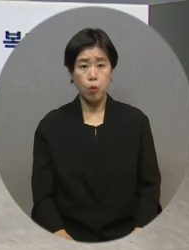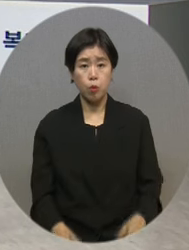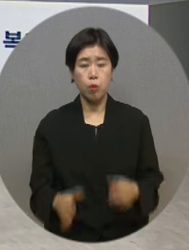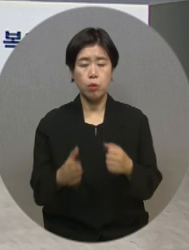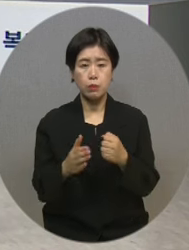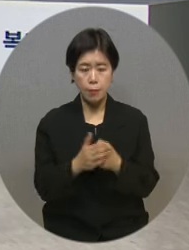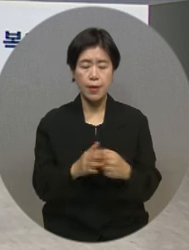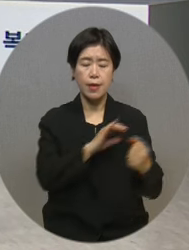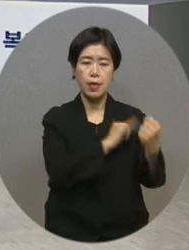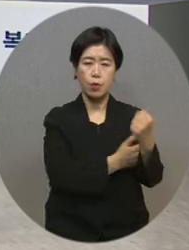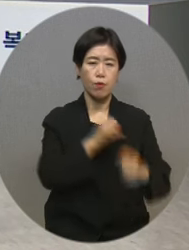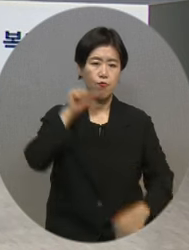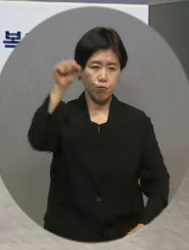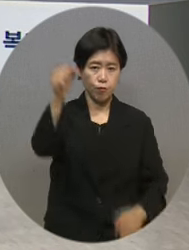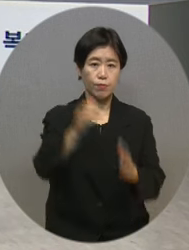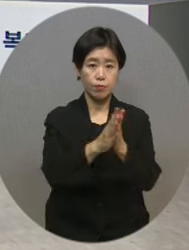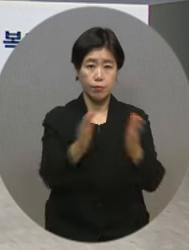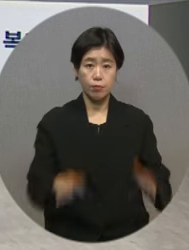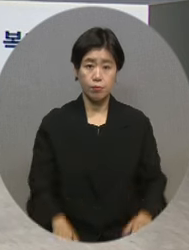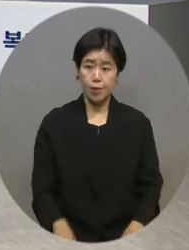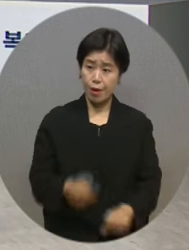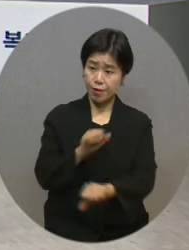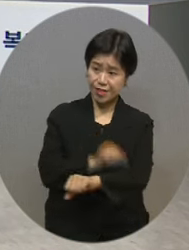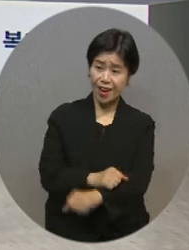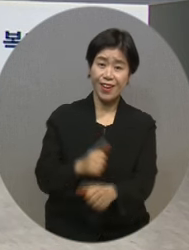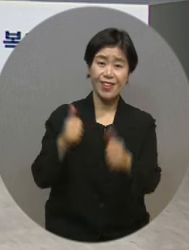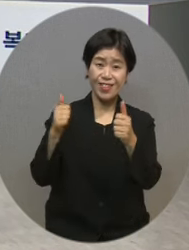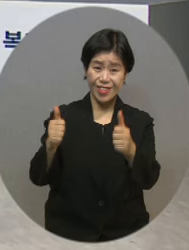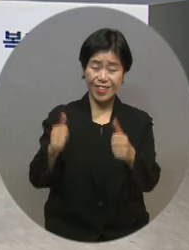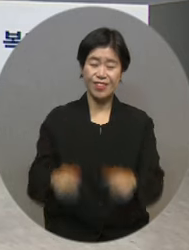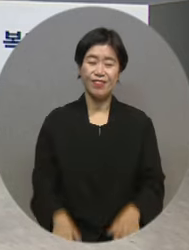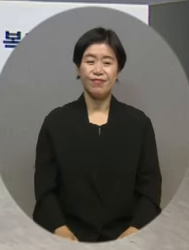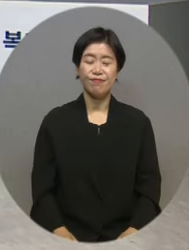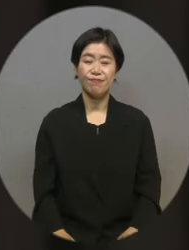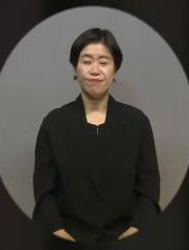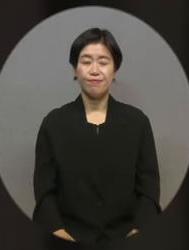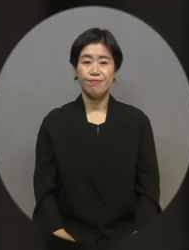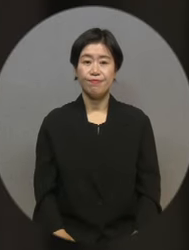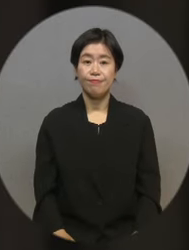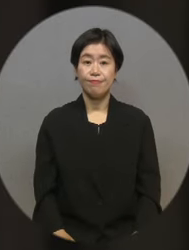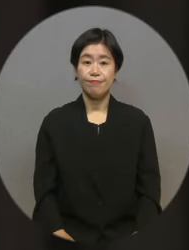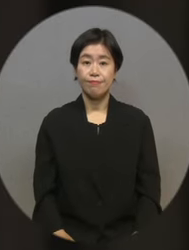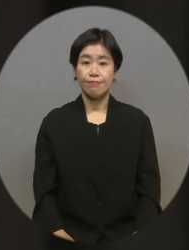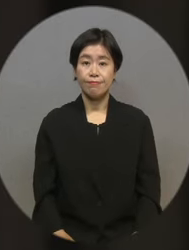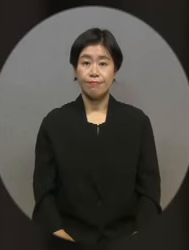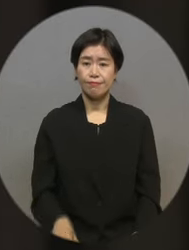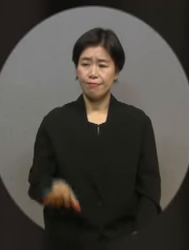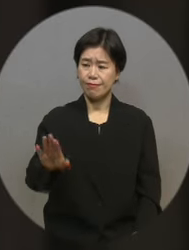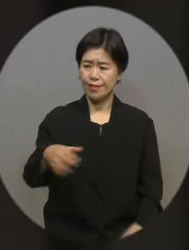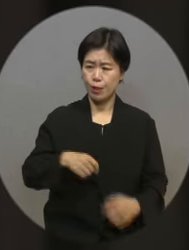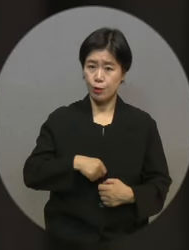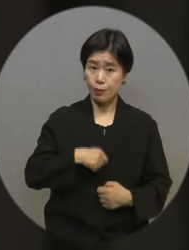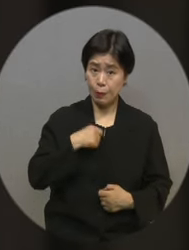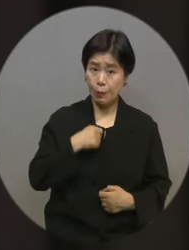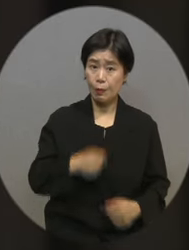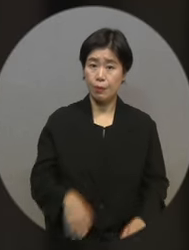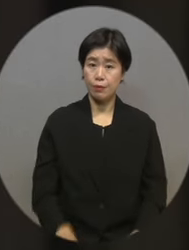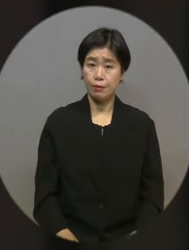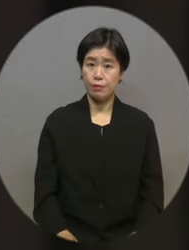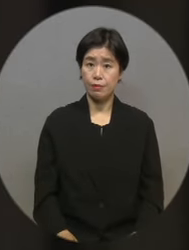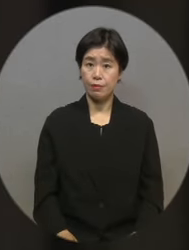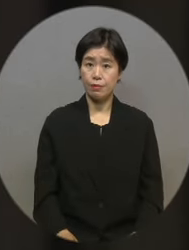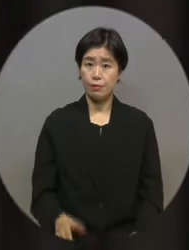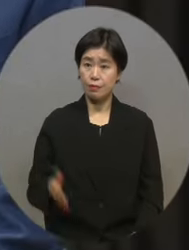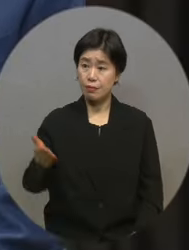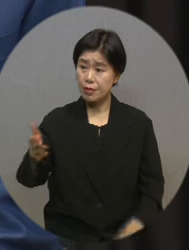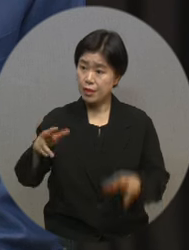그때. 그러셔서 오늘날에 이제 당선인 국회의원까지 되시는데. 아, 근데 솔직히 그 연세로